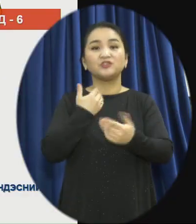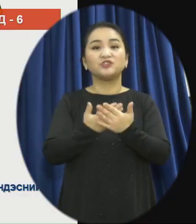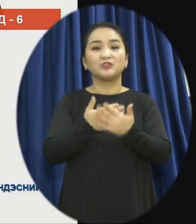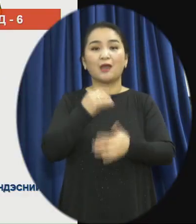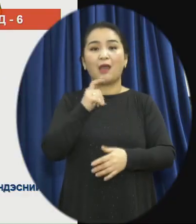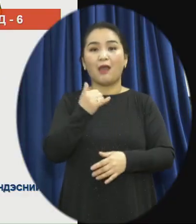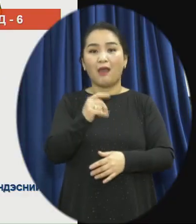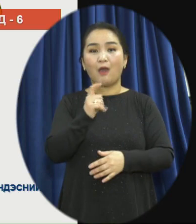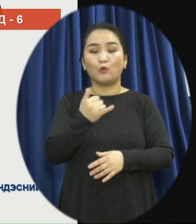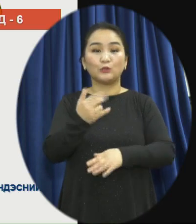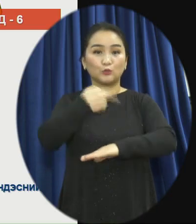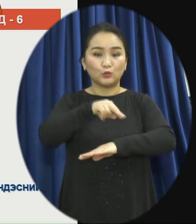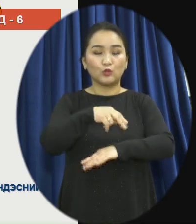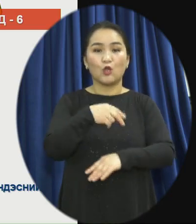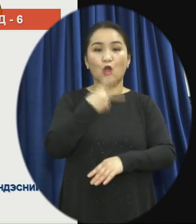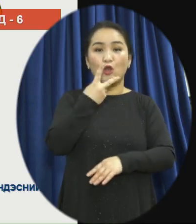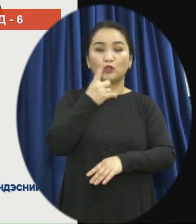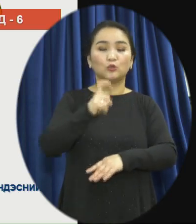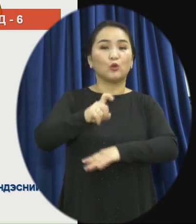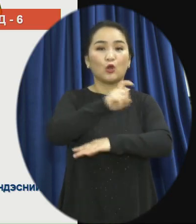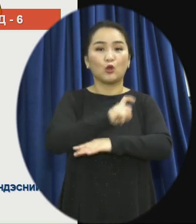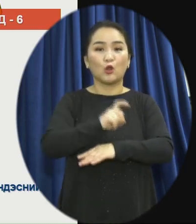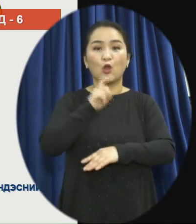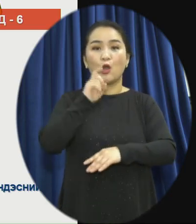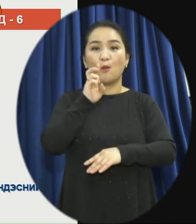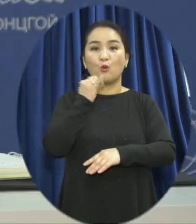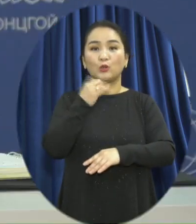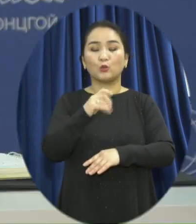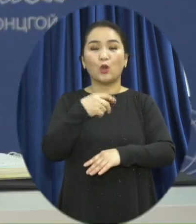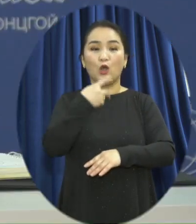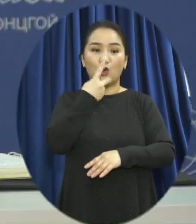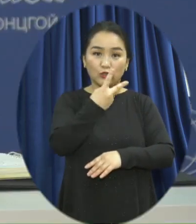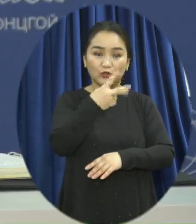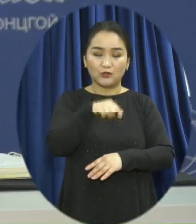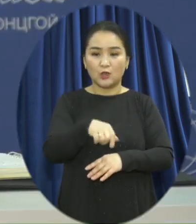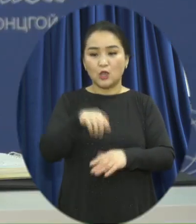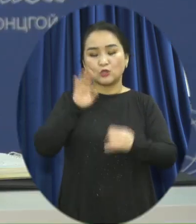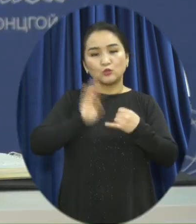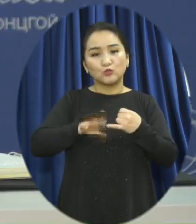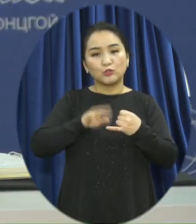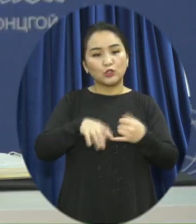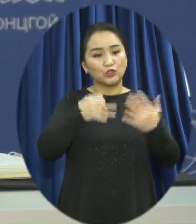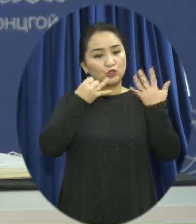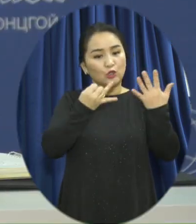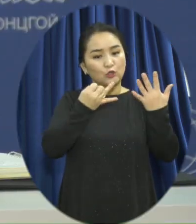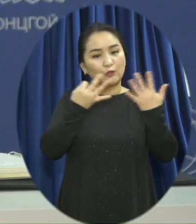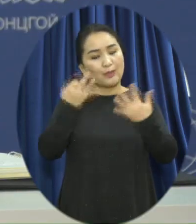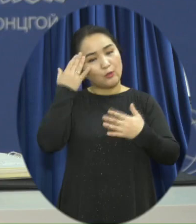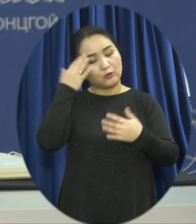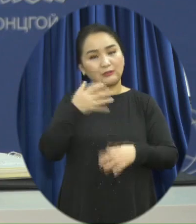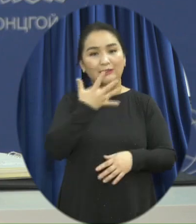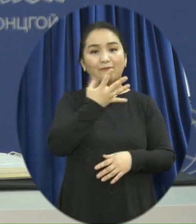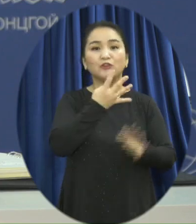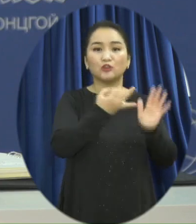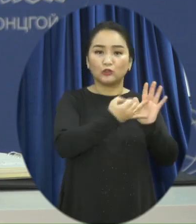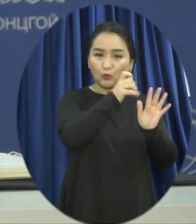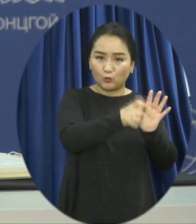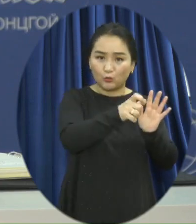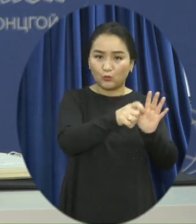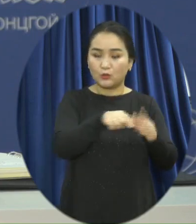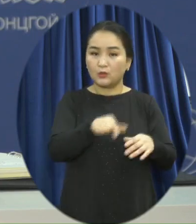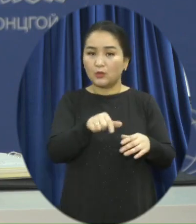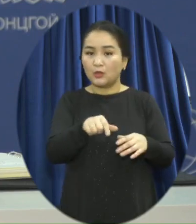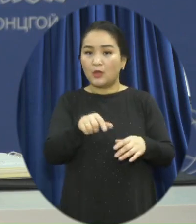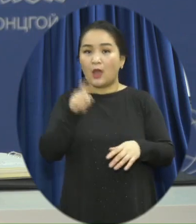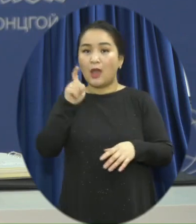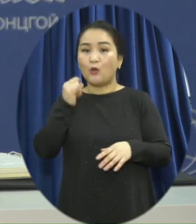хороо буян тухай 2 энд одоо сүүлийн 7-8 хоногт 27 тохиолдол гарсан байна. Хаан уулд үргийн 15-р хороо арапид хайрс гэдэг энд